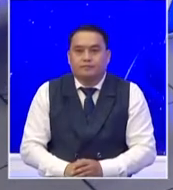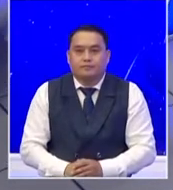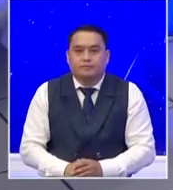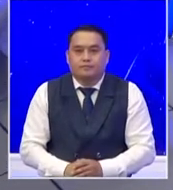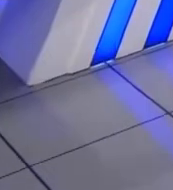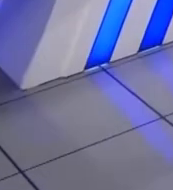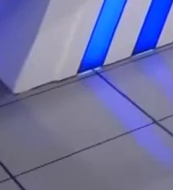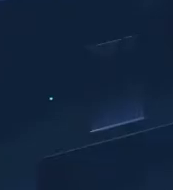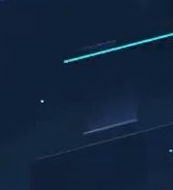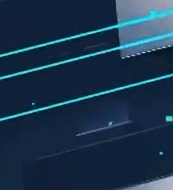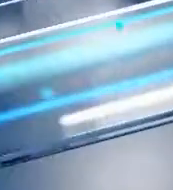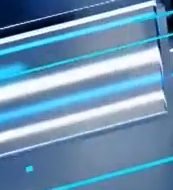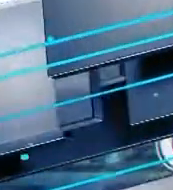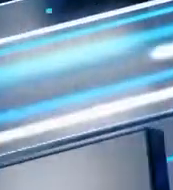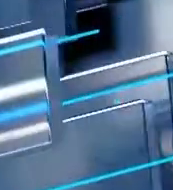важном.